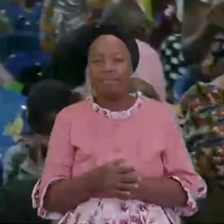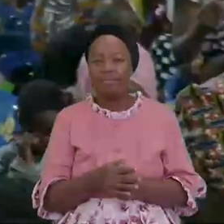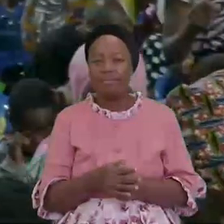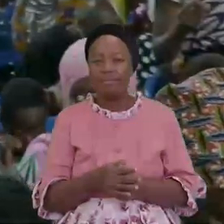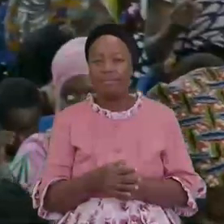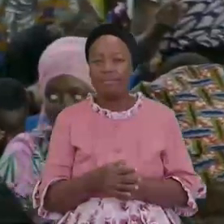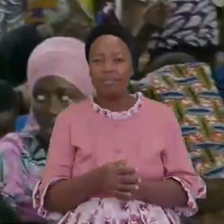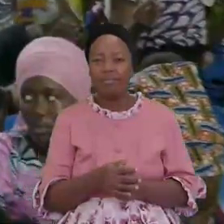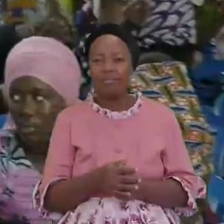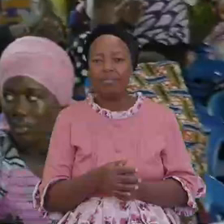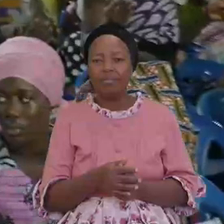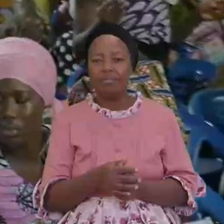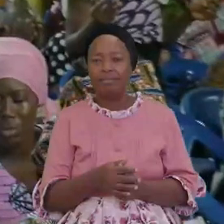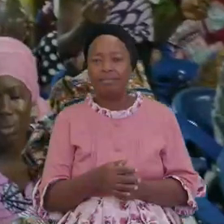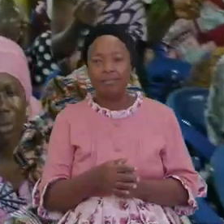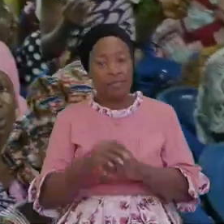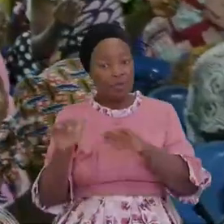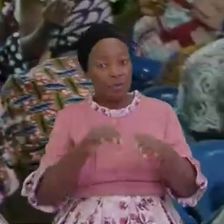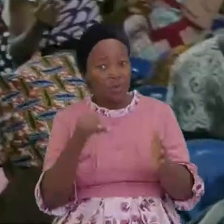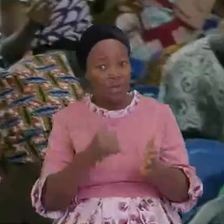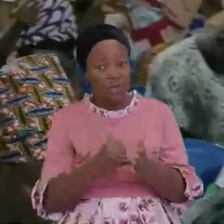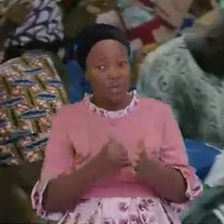Abandonne tes abominations secrètes.